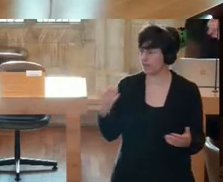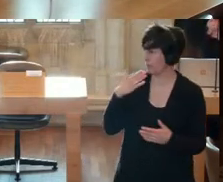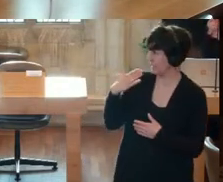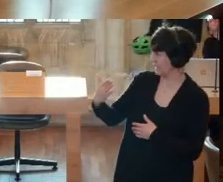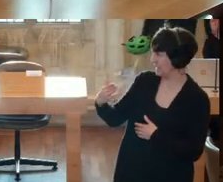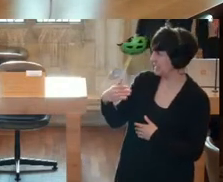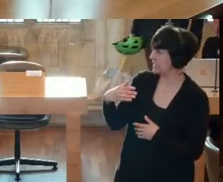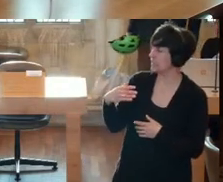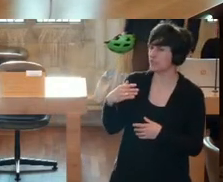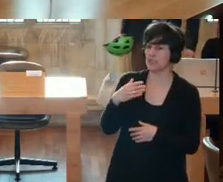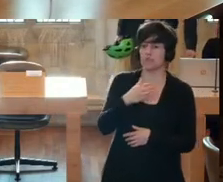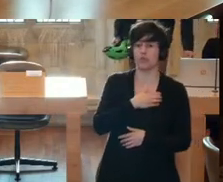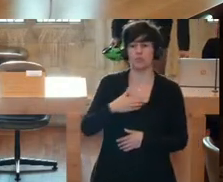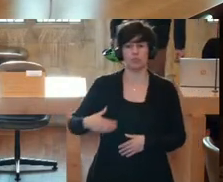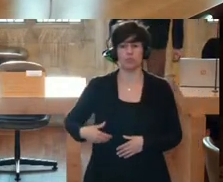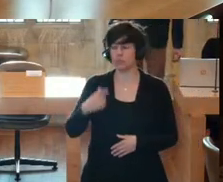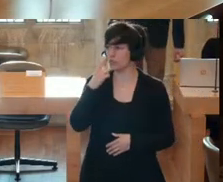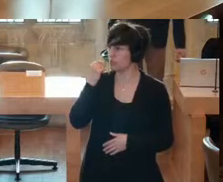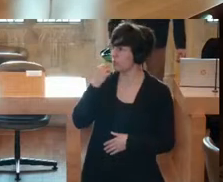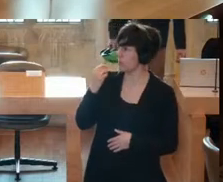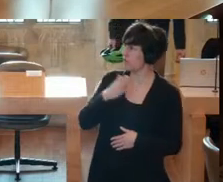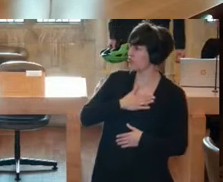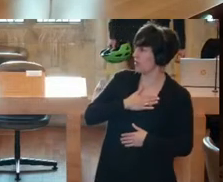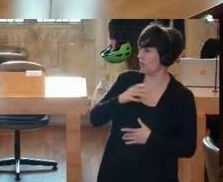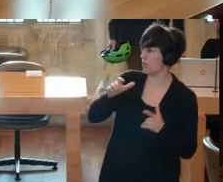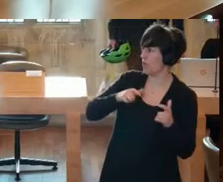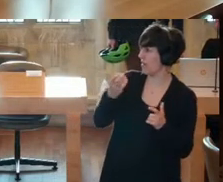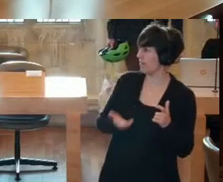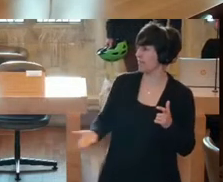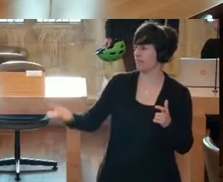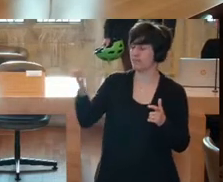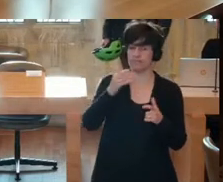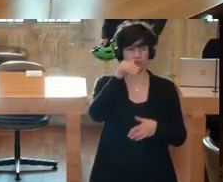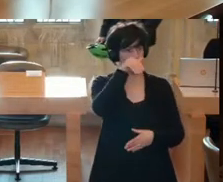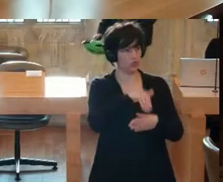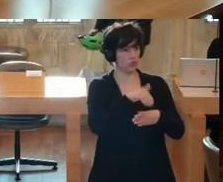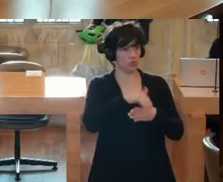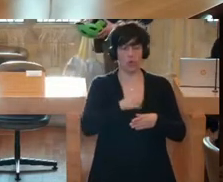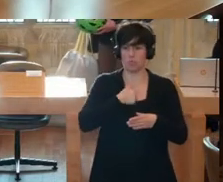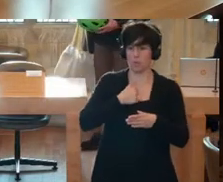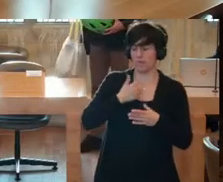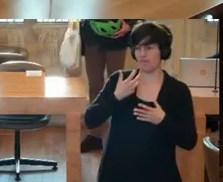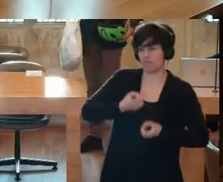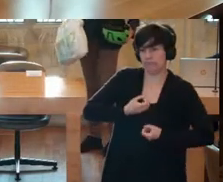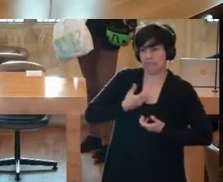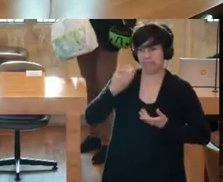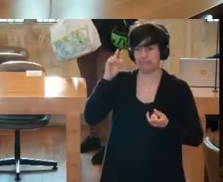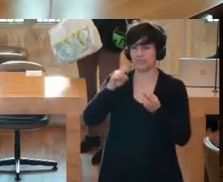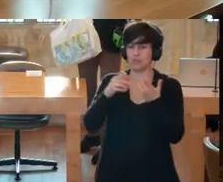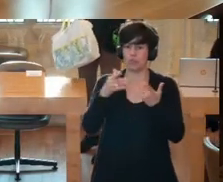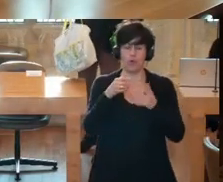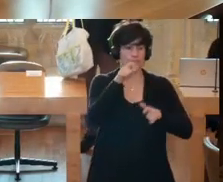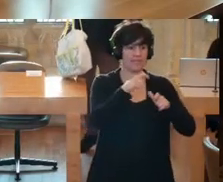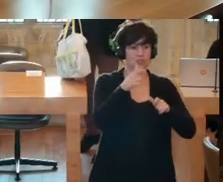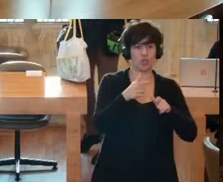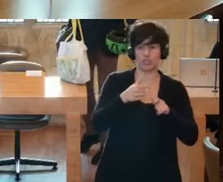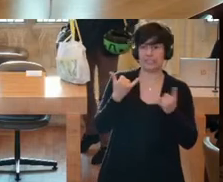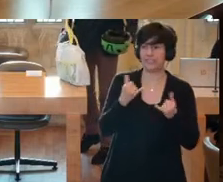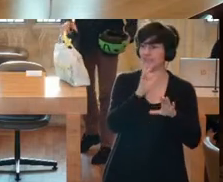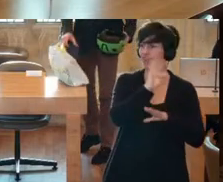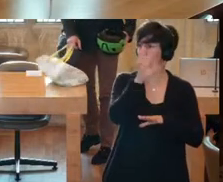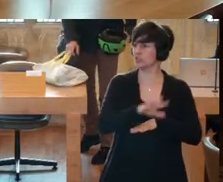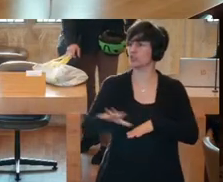merci. Monsieur le maire, chers collègues, j'aimerais ce soir revenir sur la situation des exilés présents sur